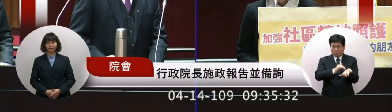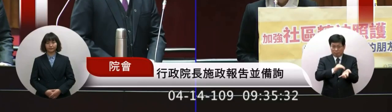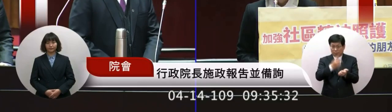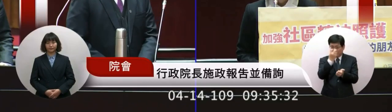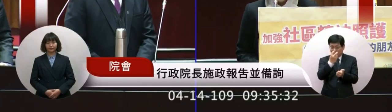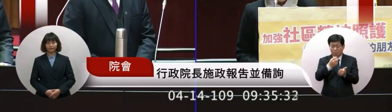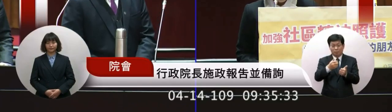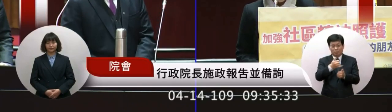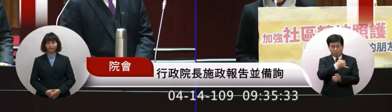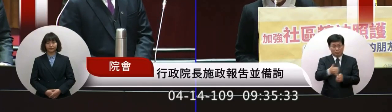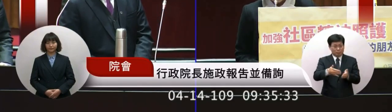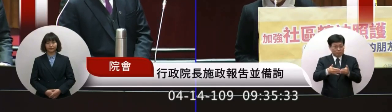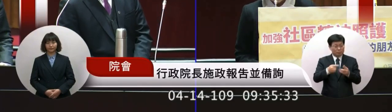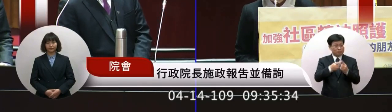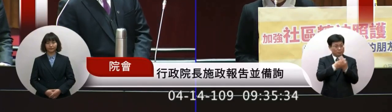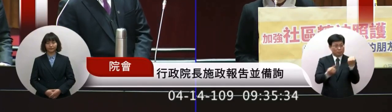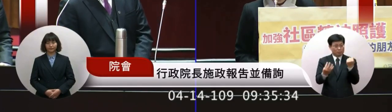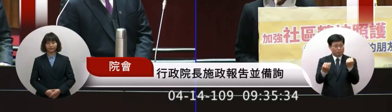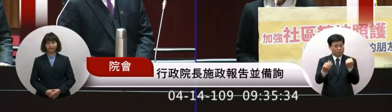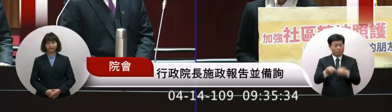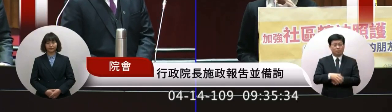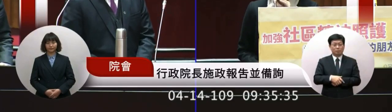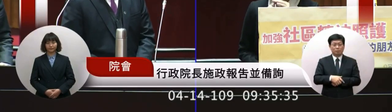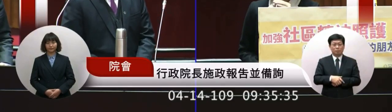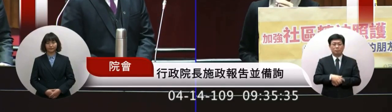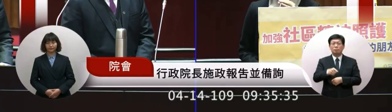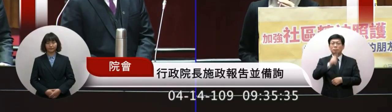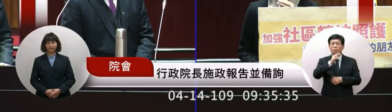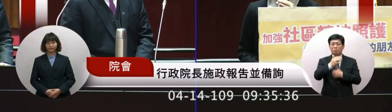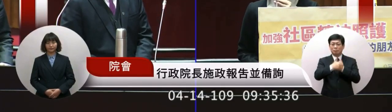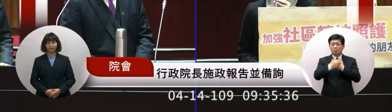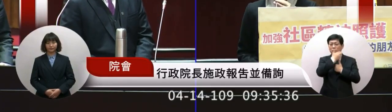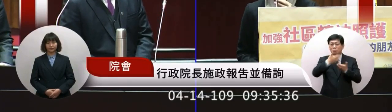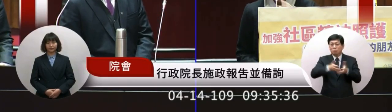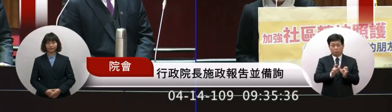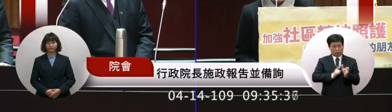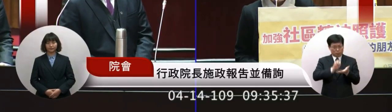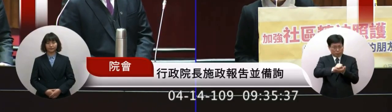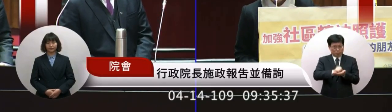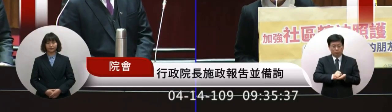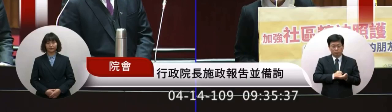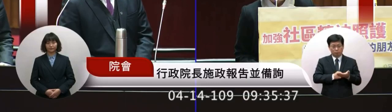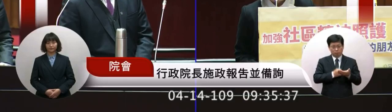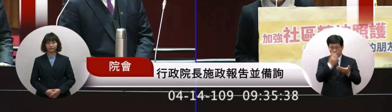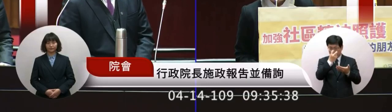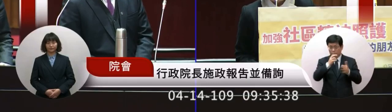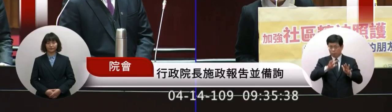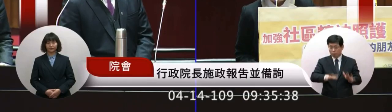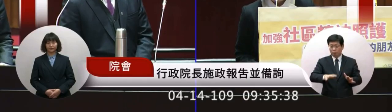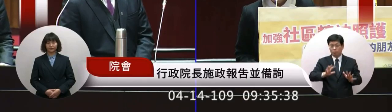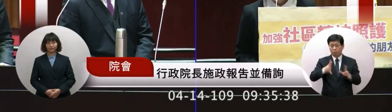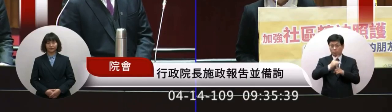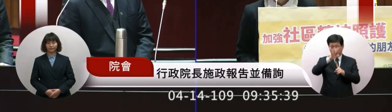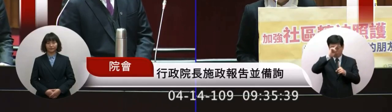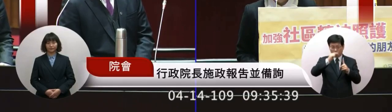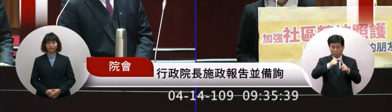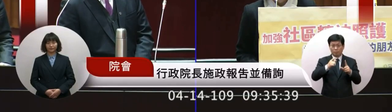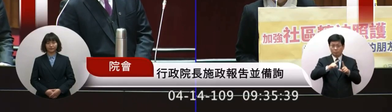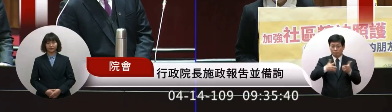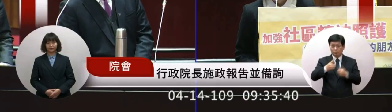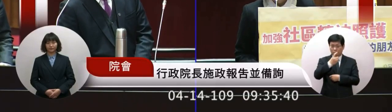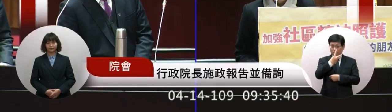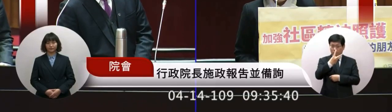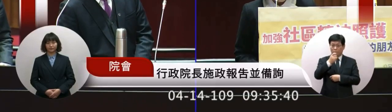照顾者需要的人数有多少。这是来自于卫福部的资料，我们整理出来可以看得到说，目前的精神病疾患者大约